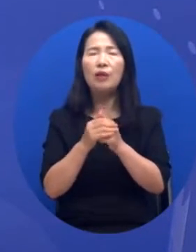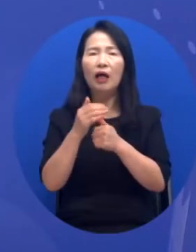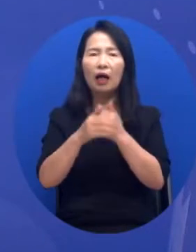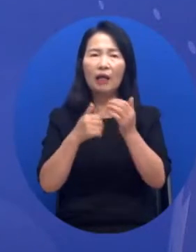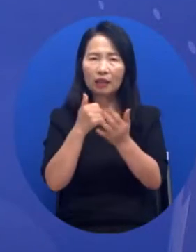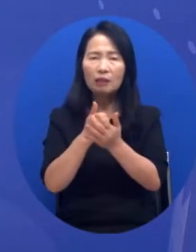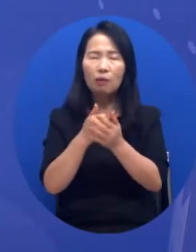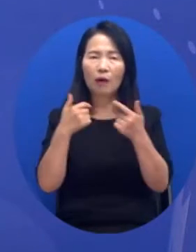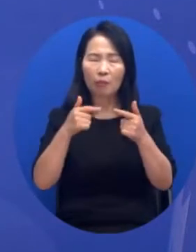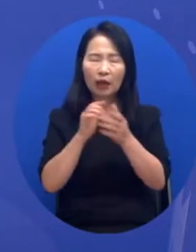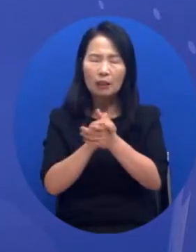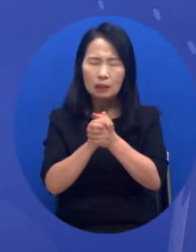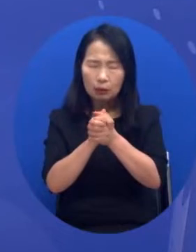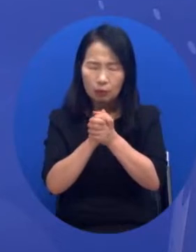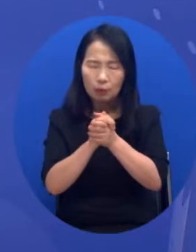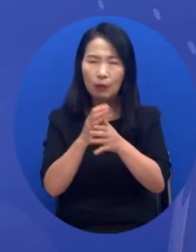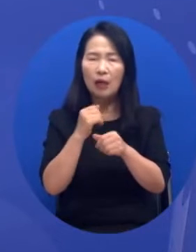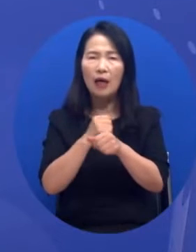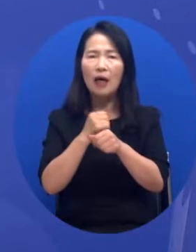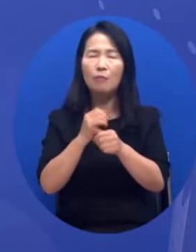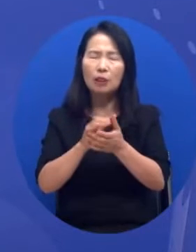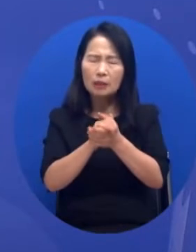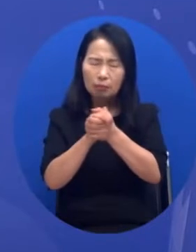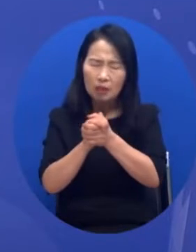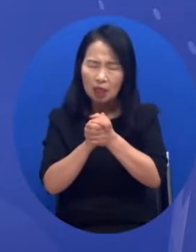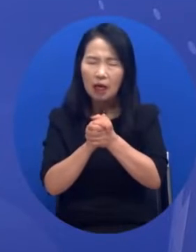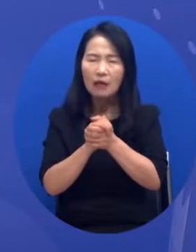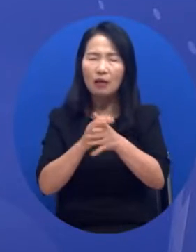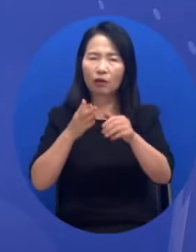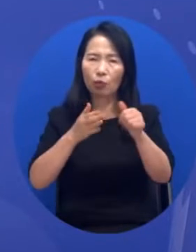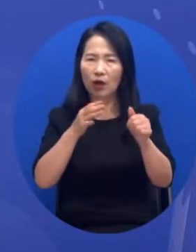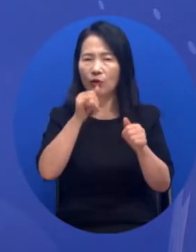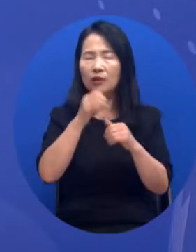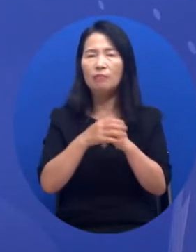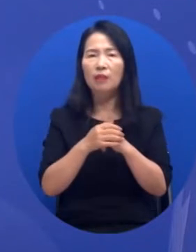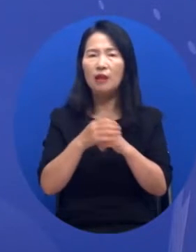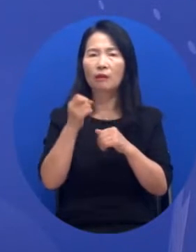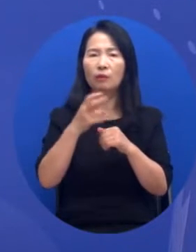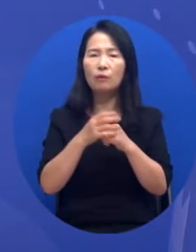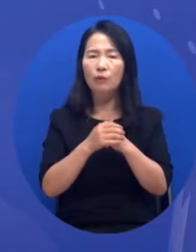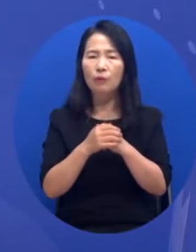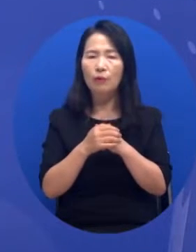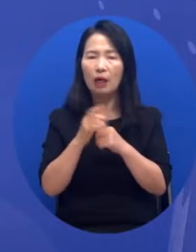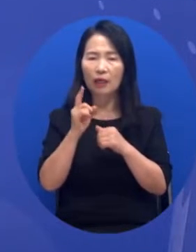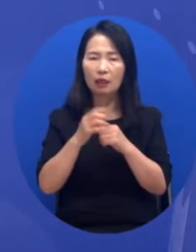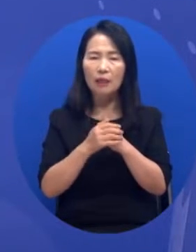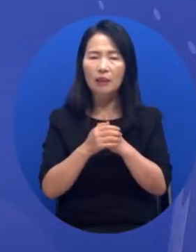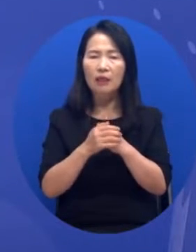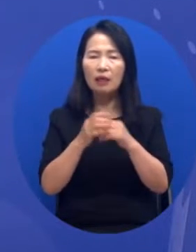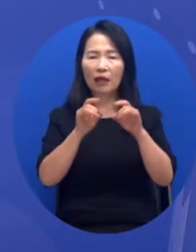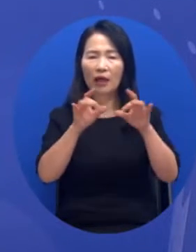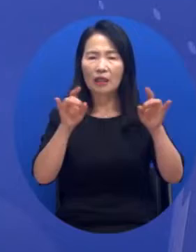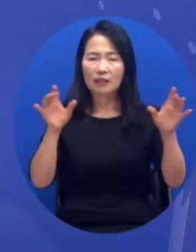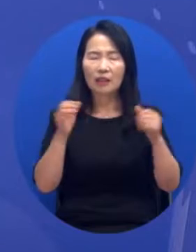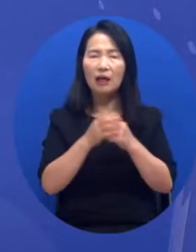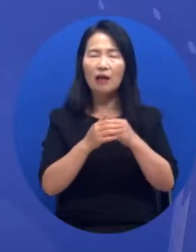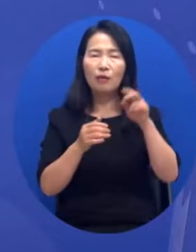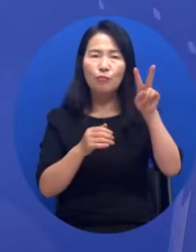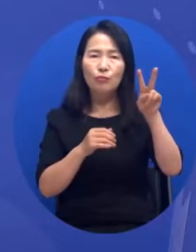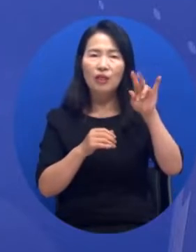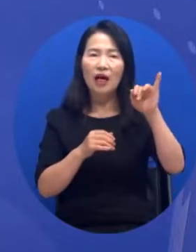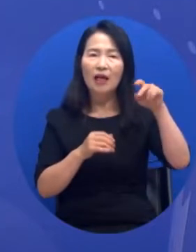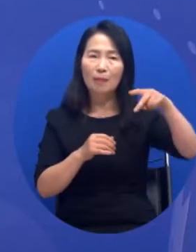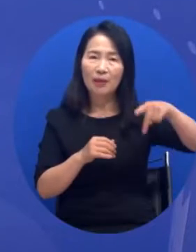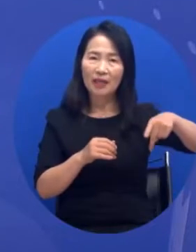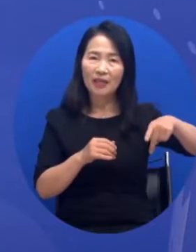있는 교제권이 더 형성이 된 것 같습니다. 그리고 또 하나는 각자 VIP를 이제 놓고